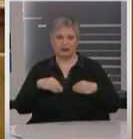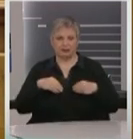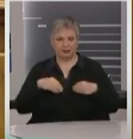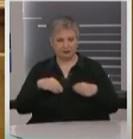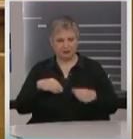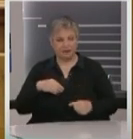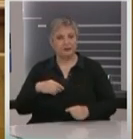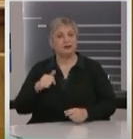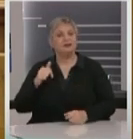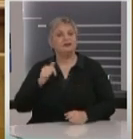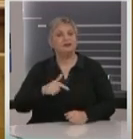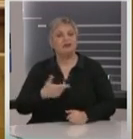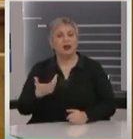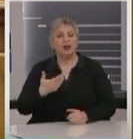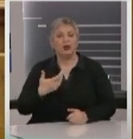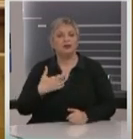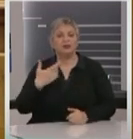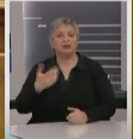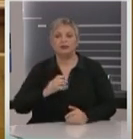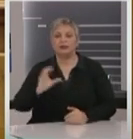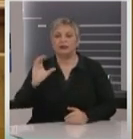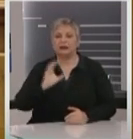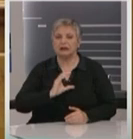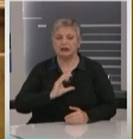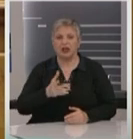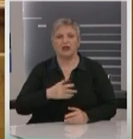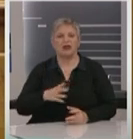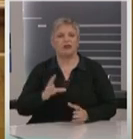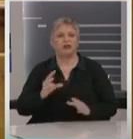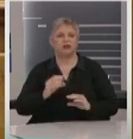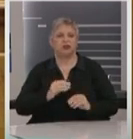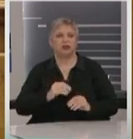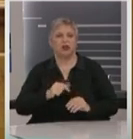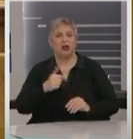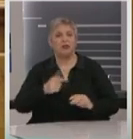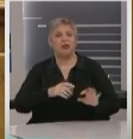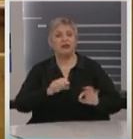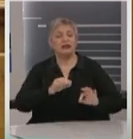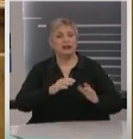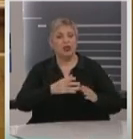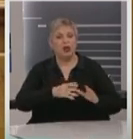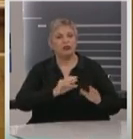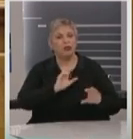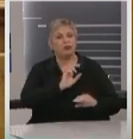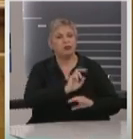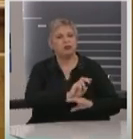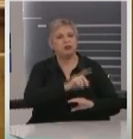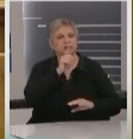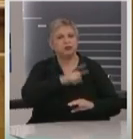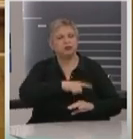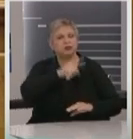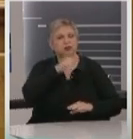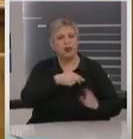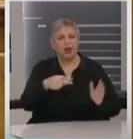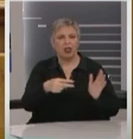Ολοκληρώσαμε λοιπόν επενδυτικά σχέδια που λίμναζαν από το 2009, είχαν μείνει